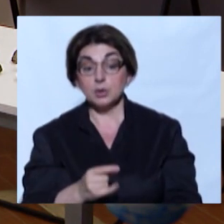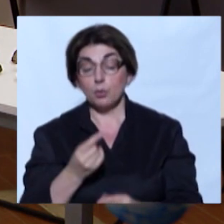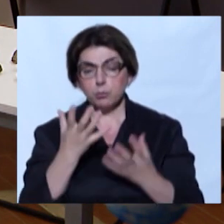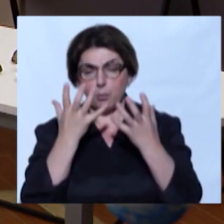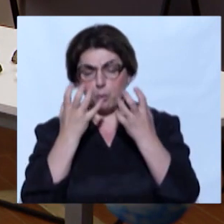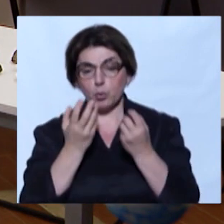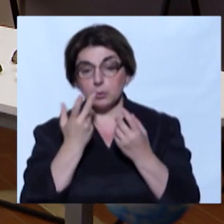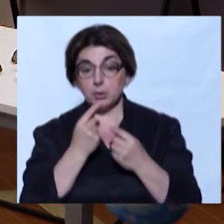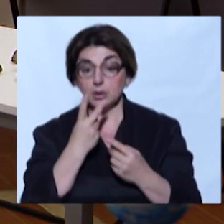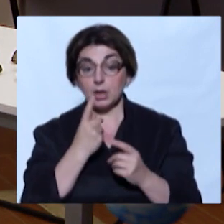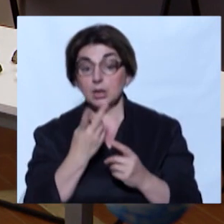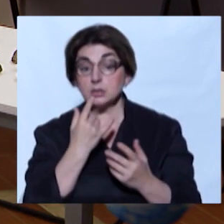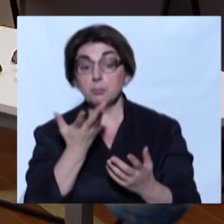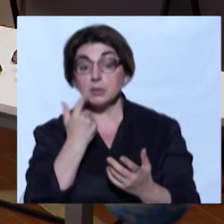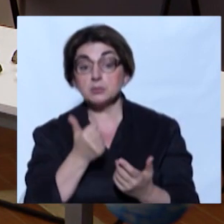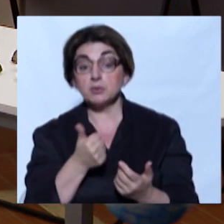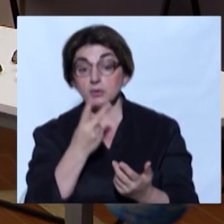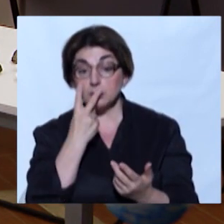უფრო მუქია.